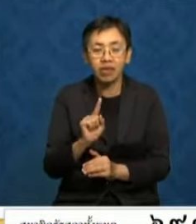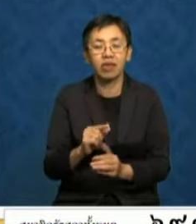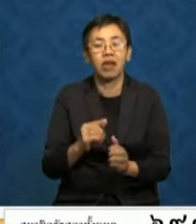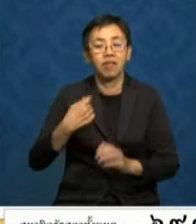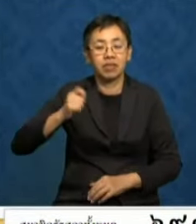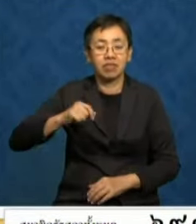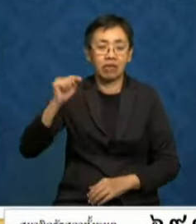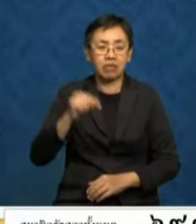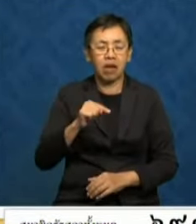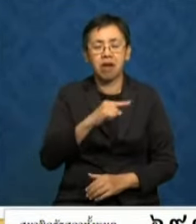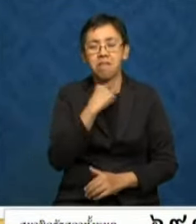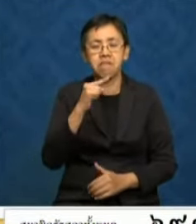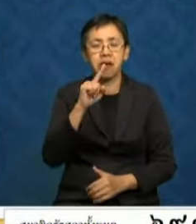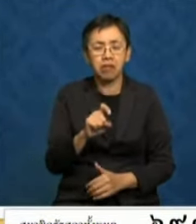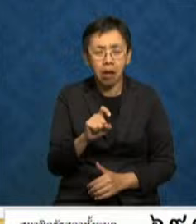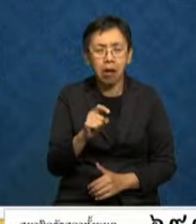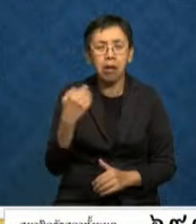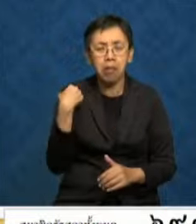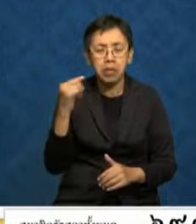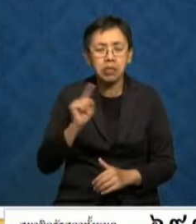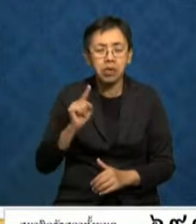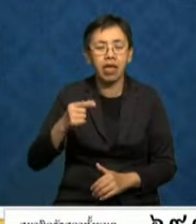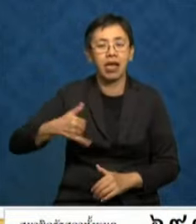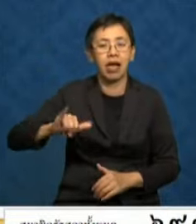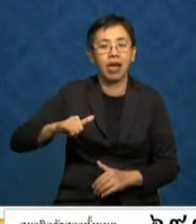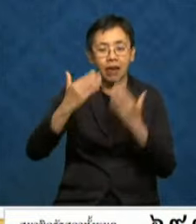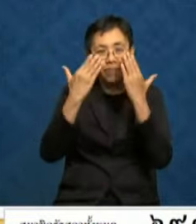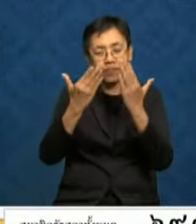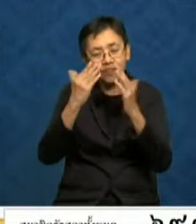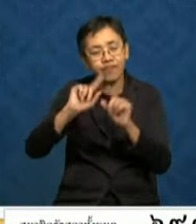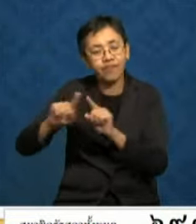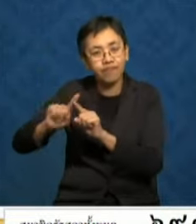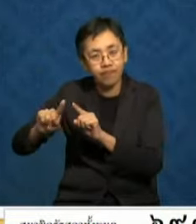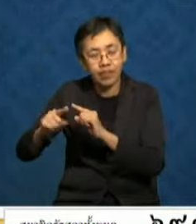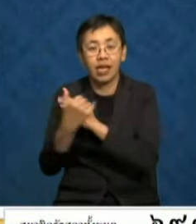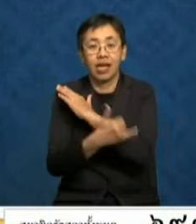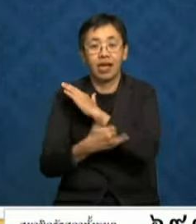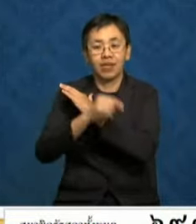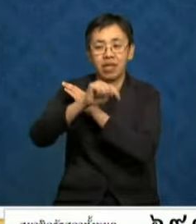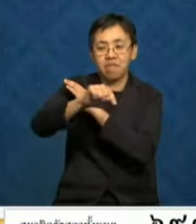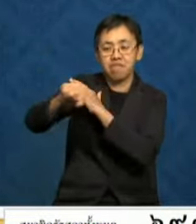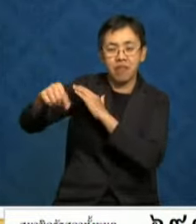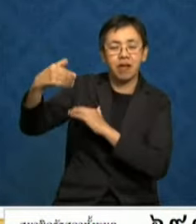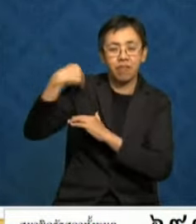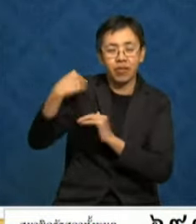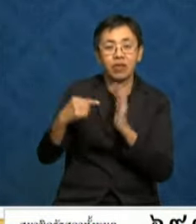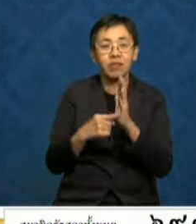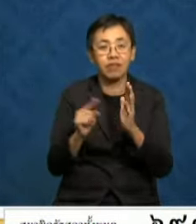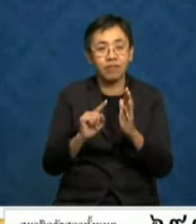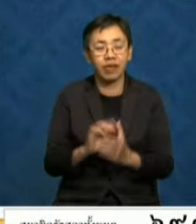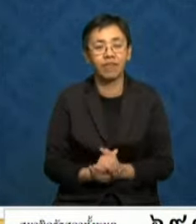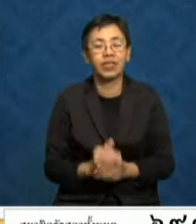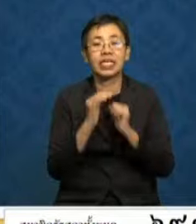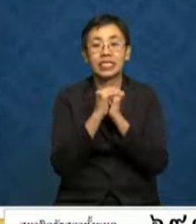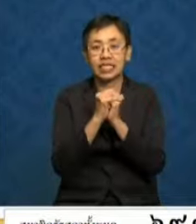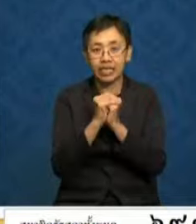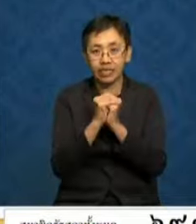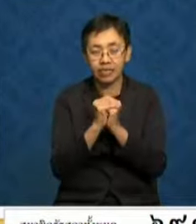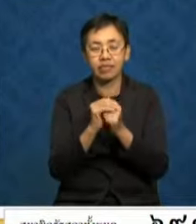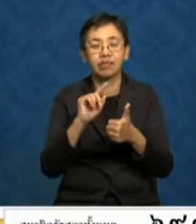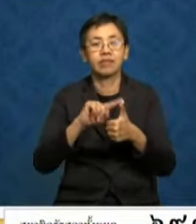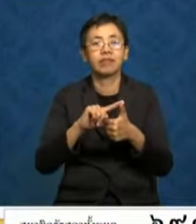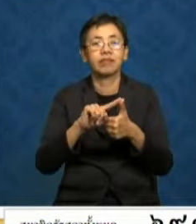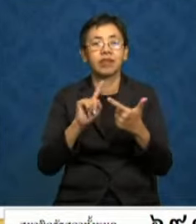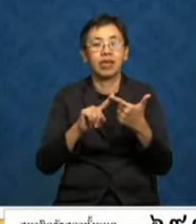ชีวิตยังมีอยู่เยอะโดยเฉพาะในตะวันออกกลางแล้วก็มีหลายประเทศนะครับถ้าจะเรียงลำดับก็คือจีนนะครับ